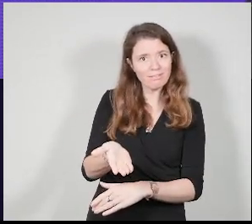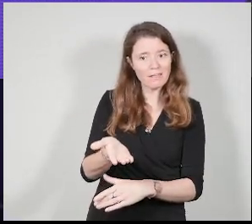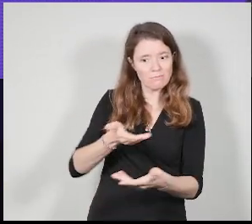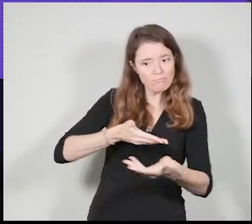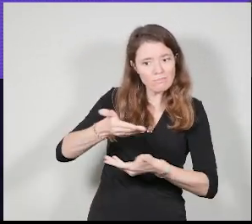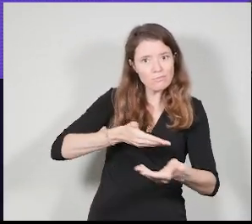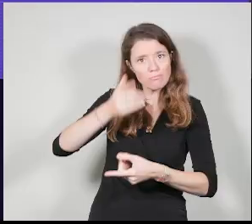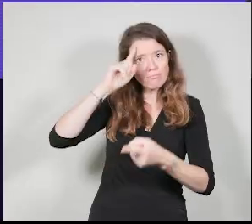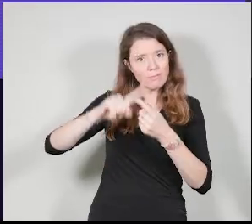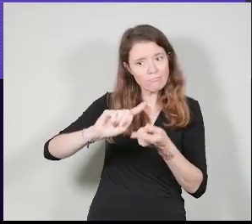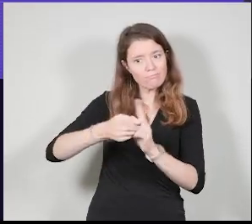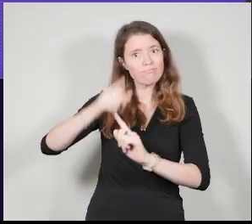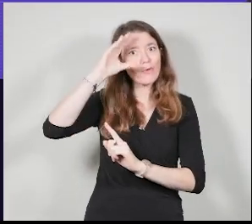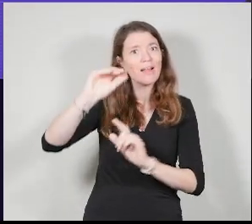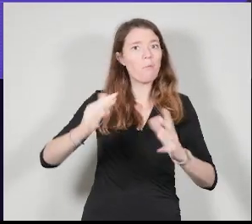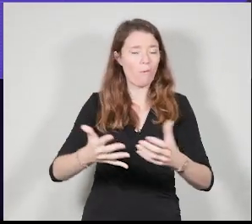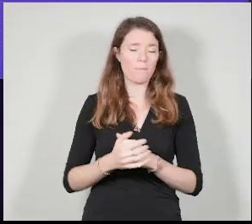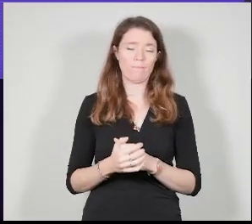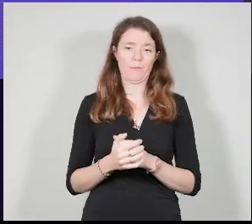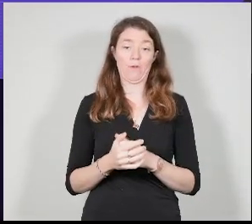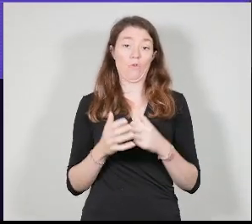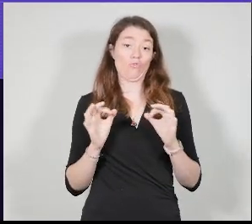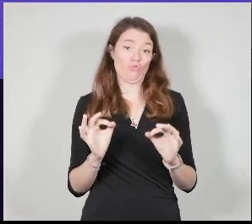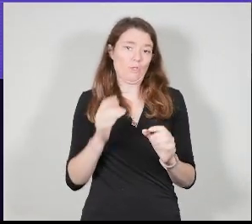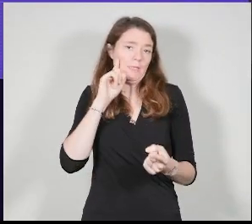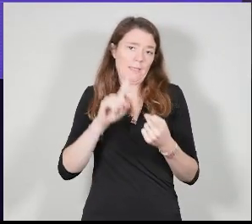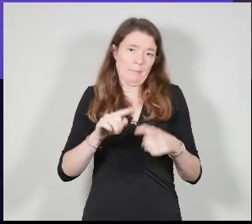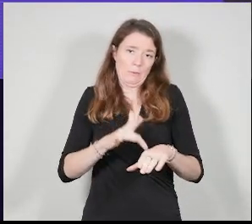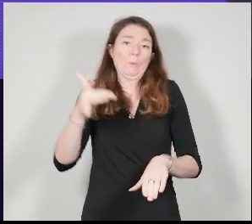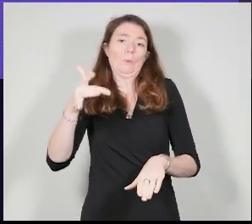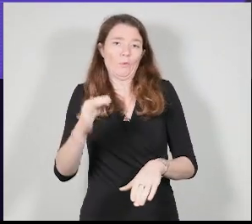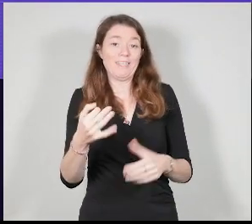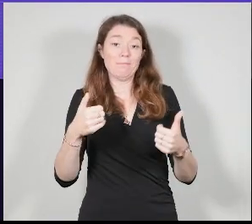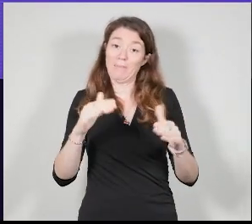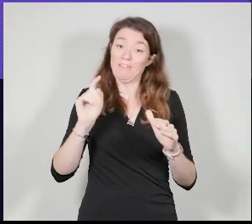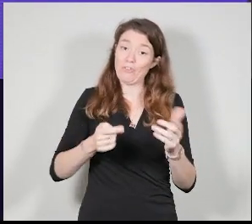de professionnalisation. Donc c'est un sujet un petit peu délicat, mais il va falloir le